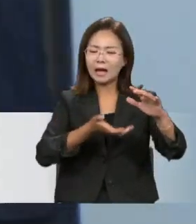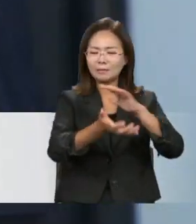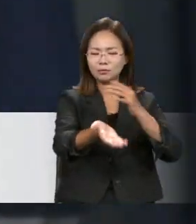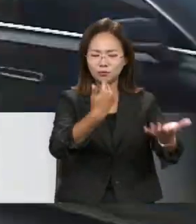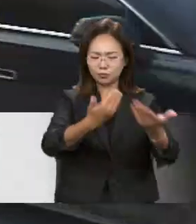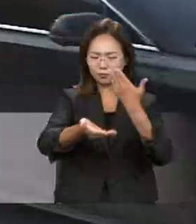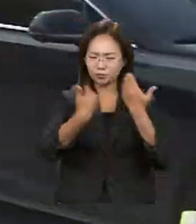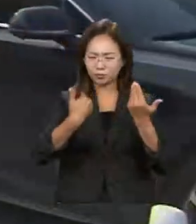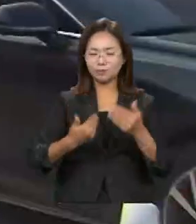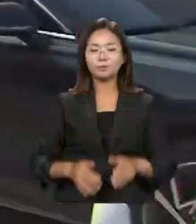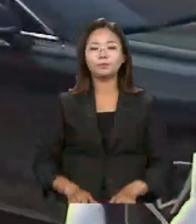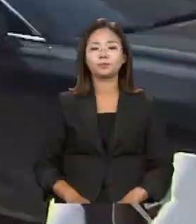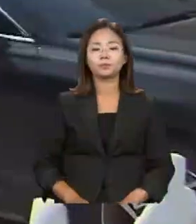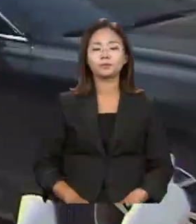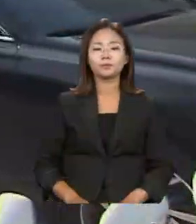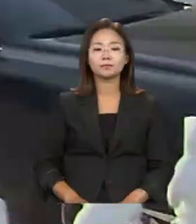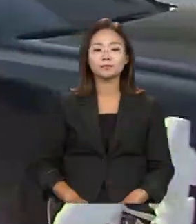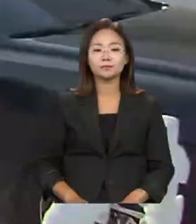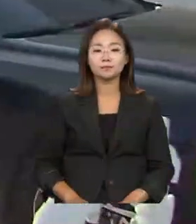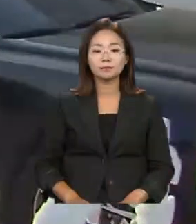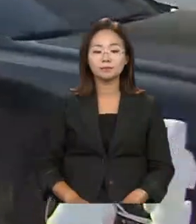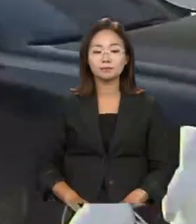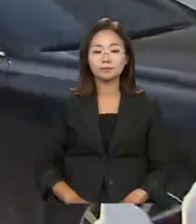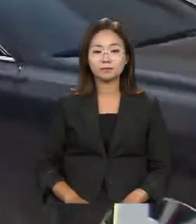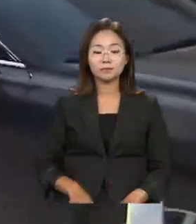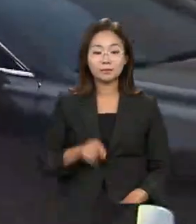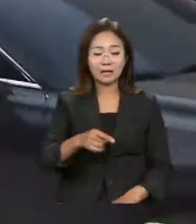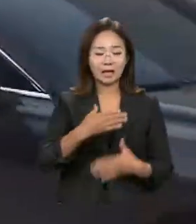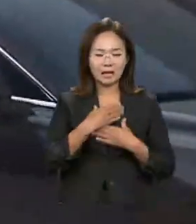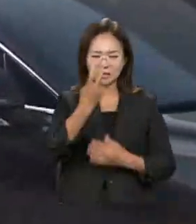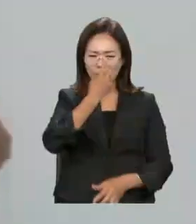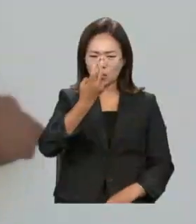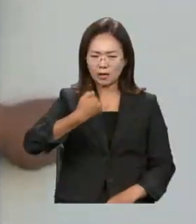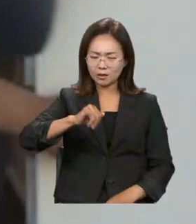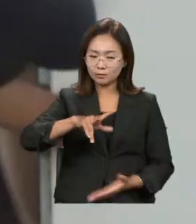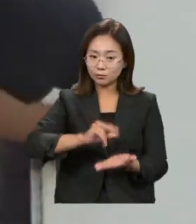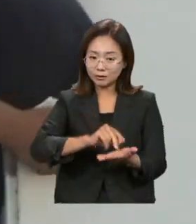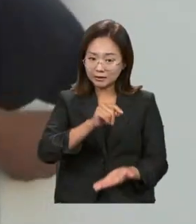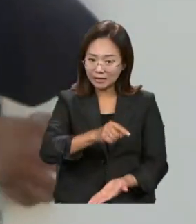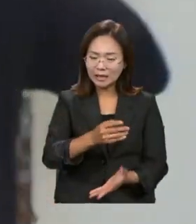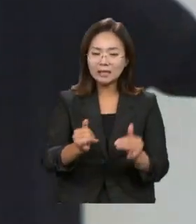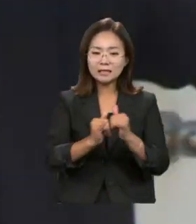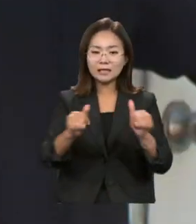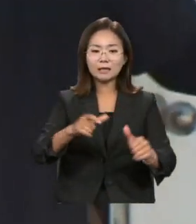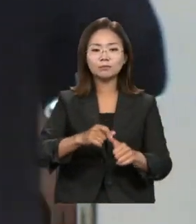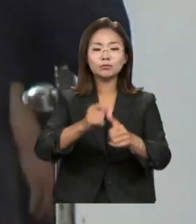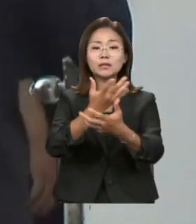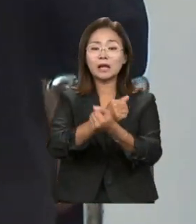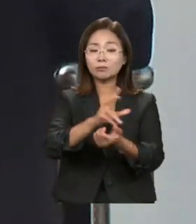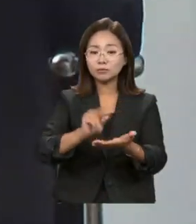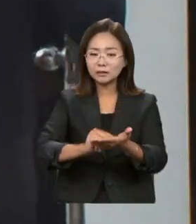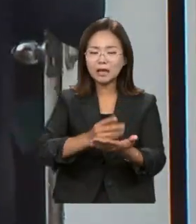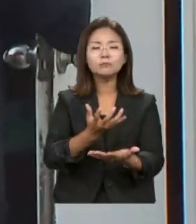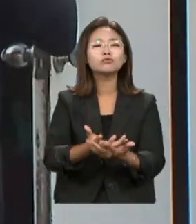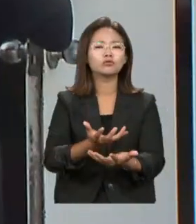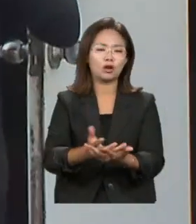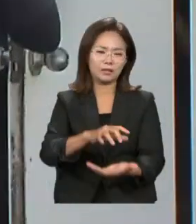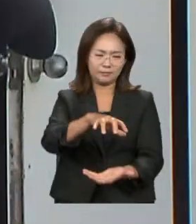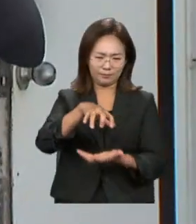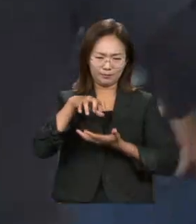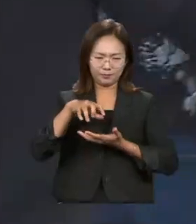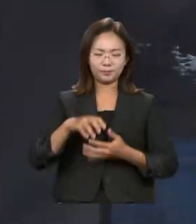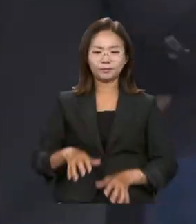압수수색했습니다. 참사 4일 만에 이뤄진 것으로 안전 관련 문건과 인력 수급 계약 문건 등을 확보한 것으로